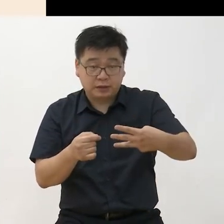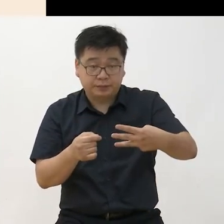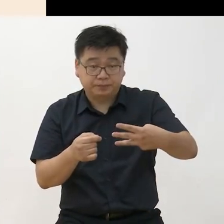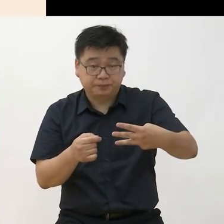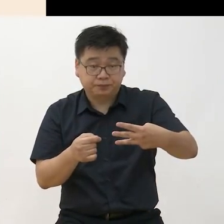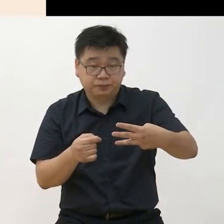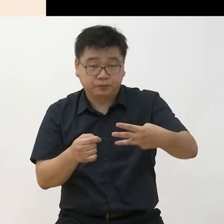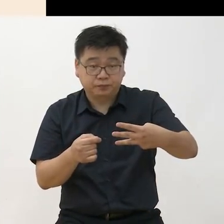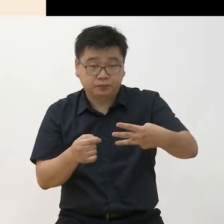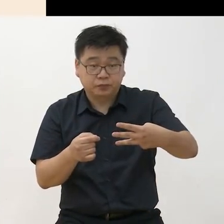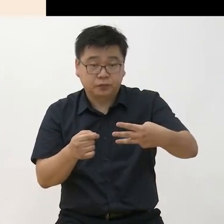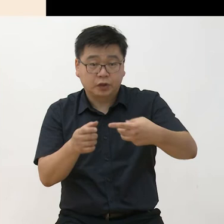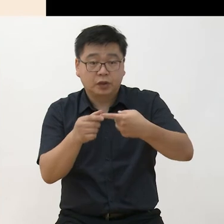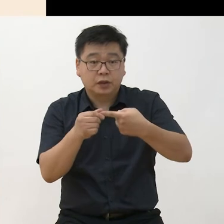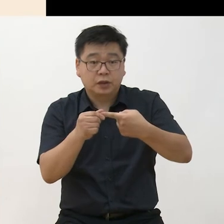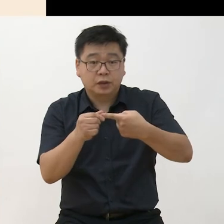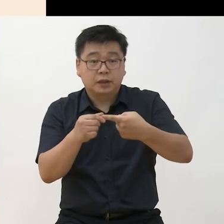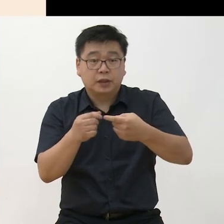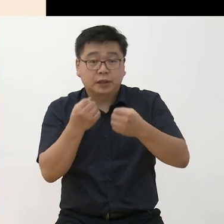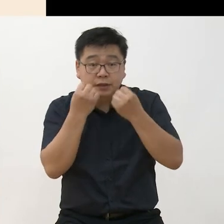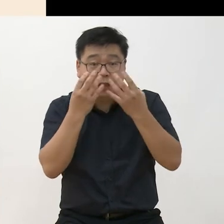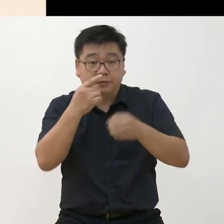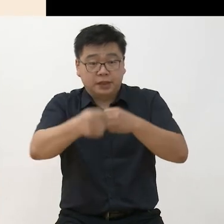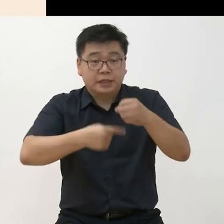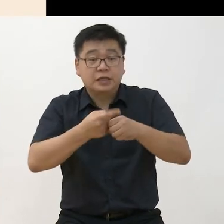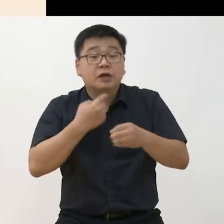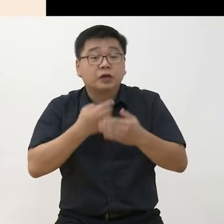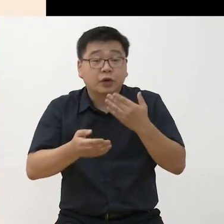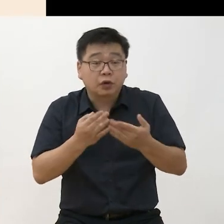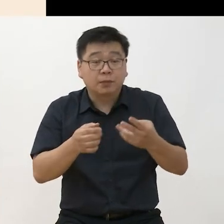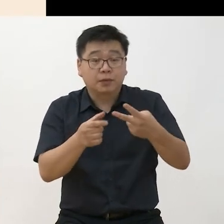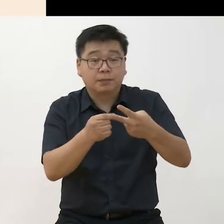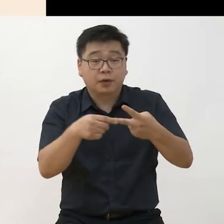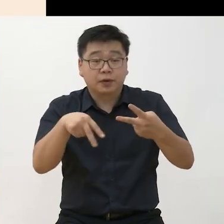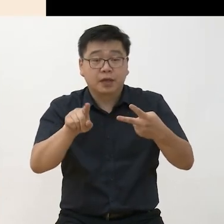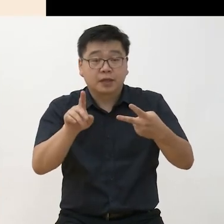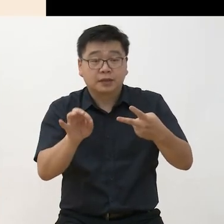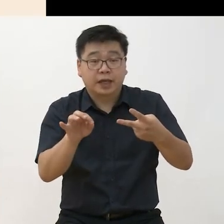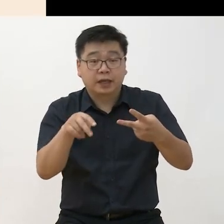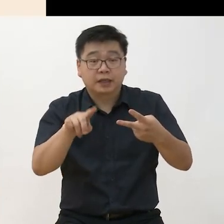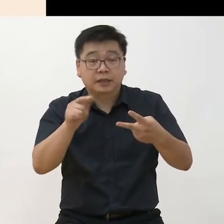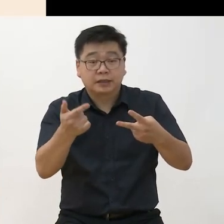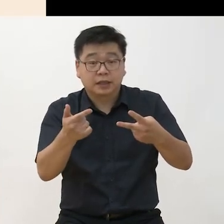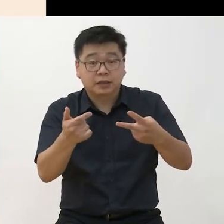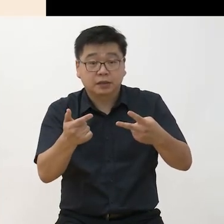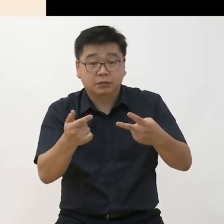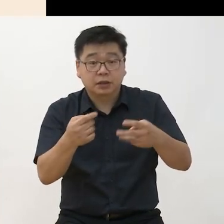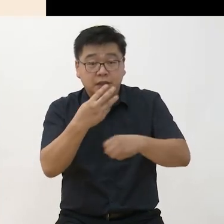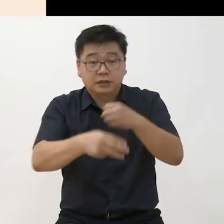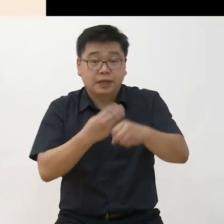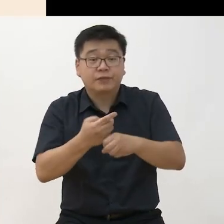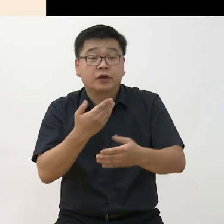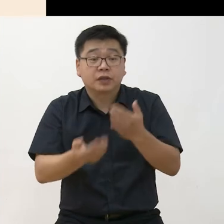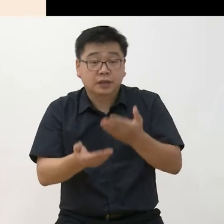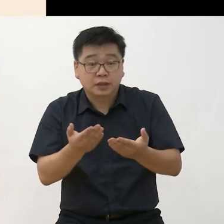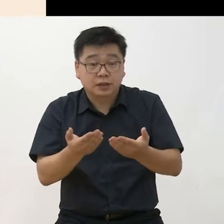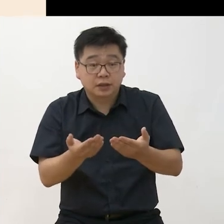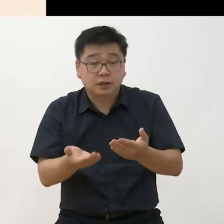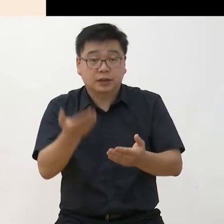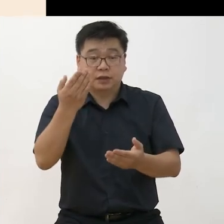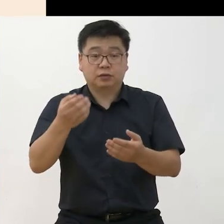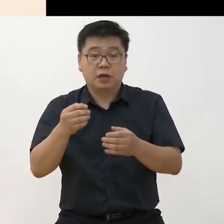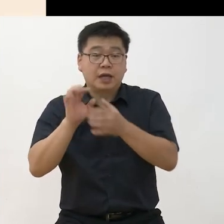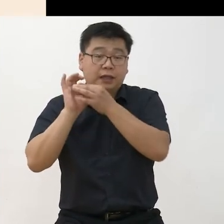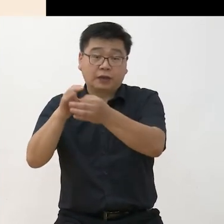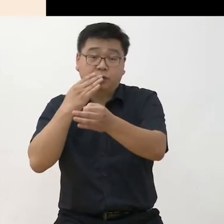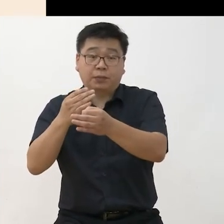있습니다. 신생형은 최소 1년 이상, 그리고 성장형 최소 3년 이상, 지속가능형 최소 7년